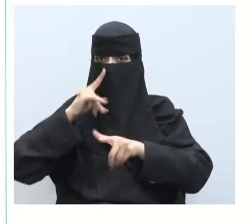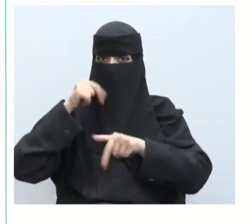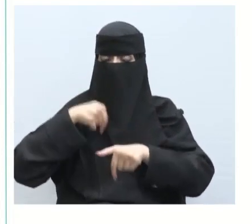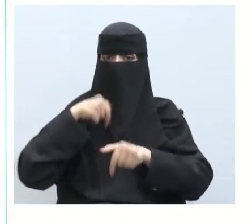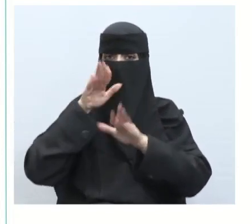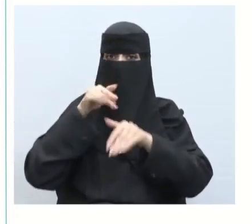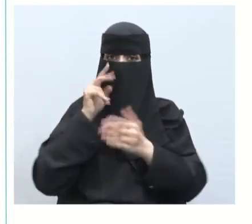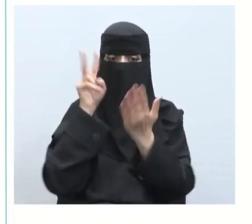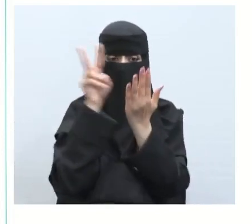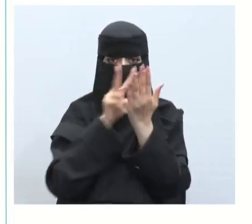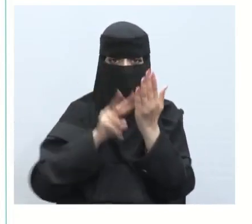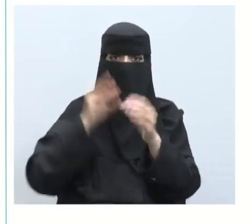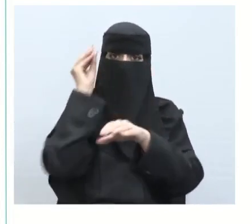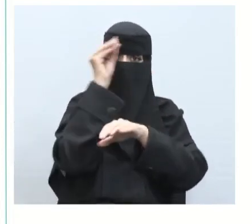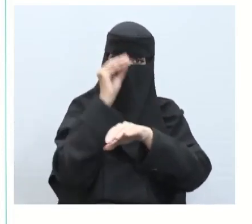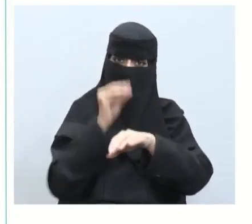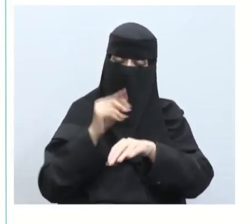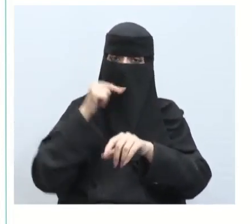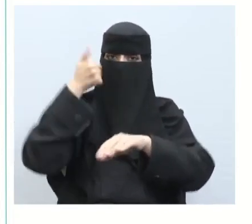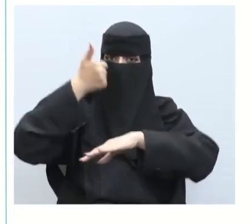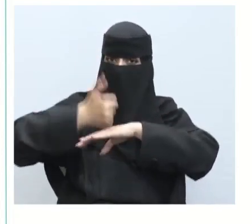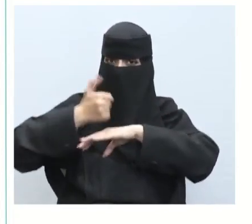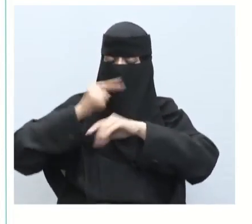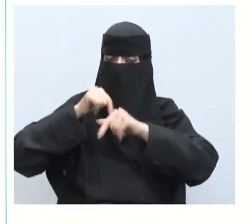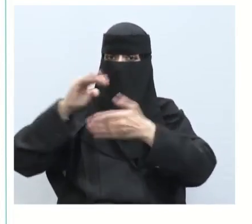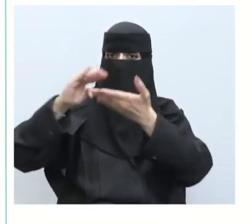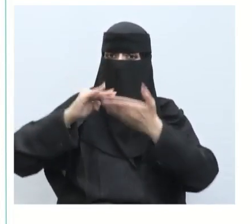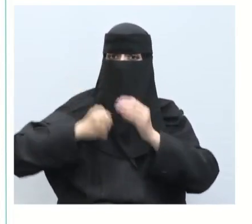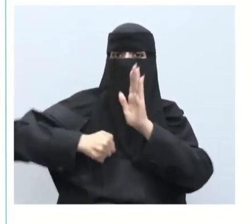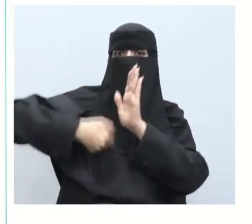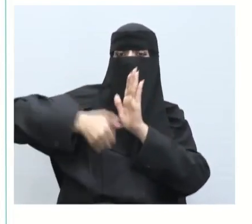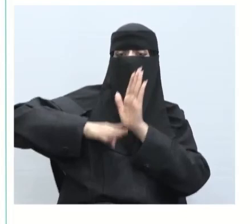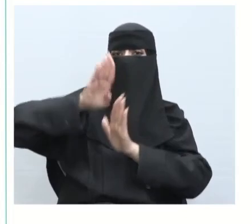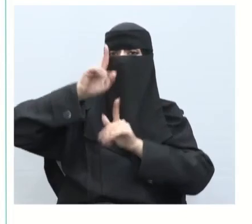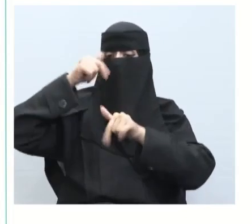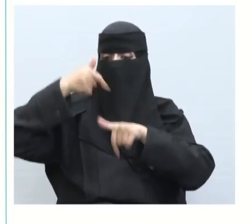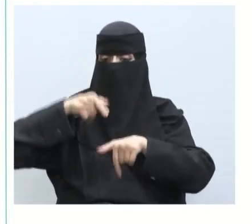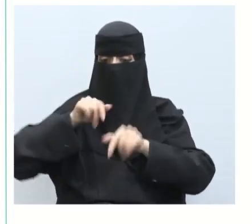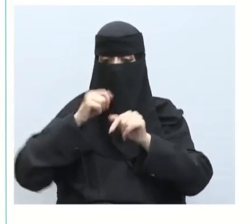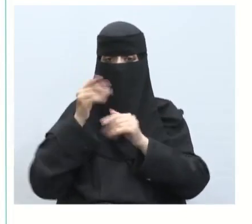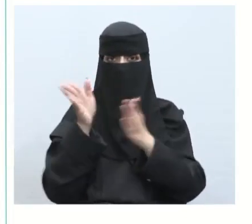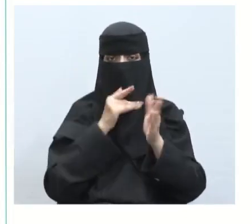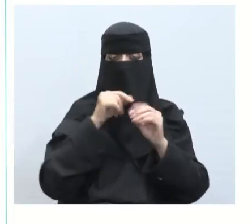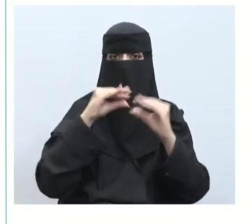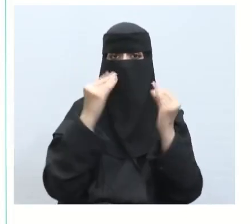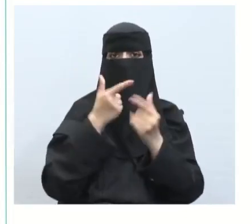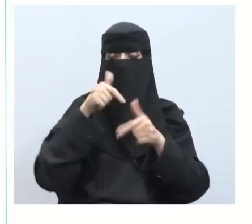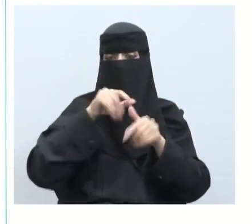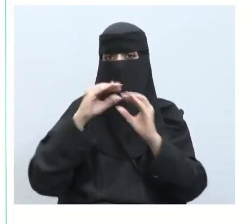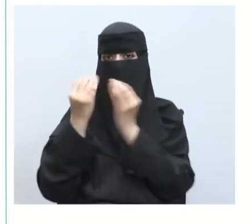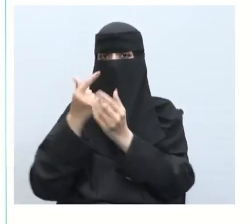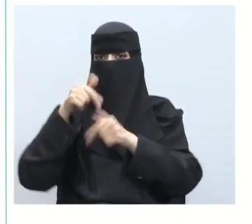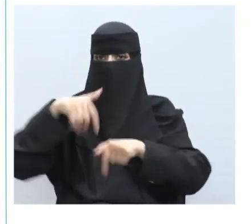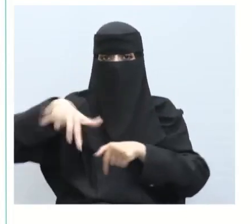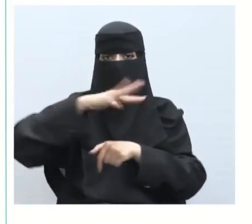تم التوصل اليها ان تتبع هذه الارشادات وقد لاقت هذه المبادئ قبولا كبيرا من قبل الادارات في